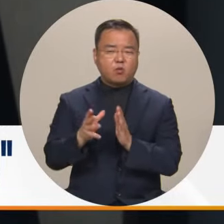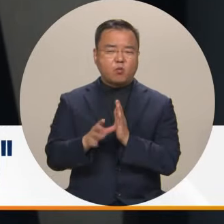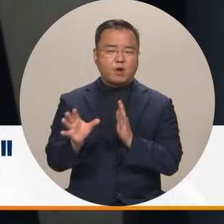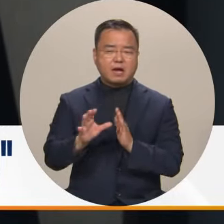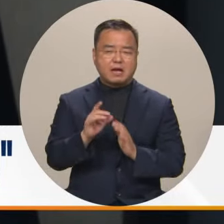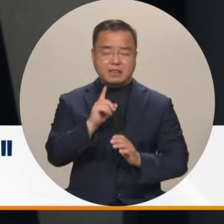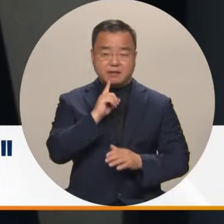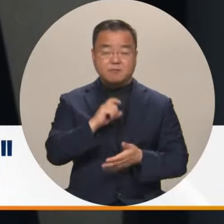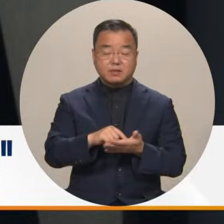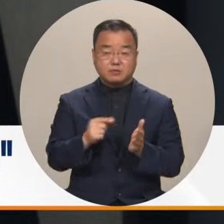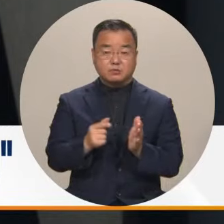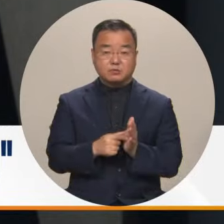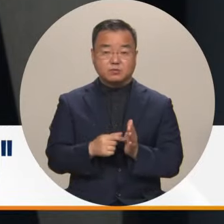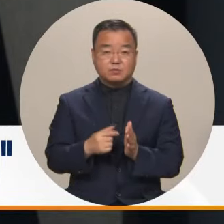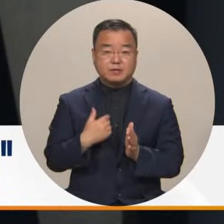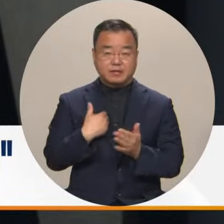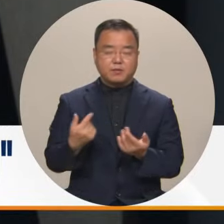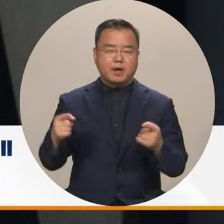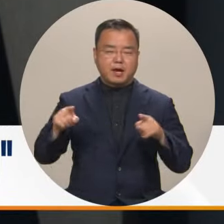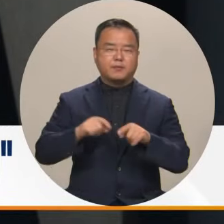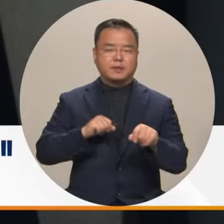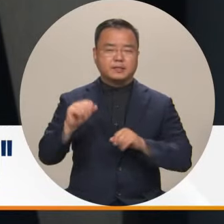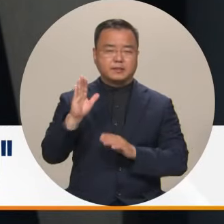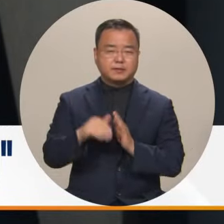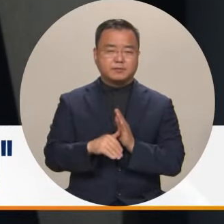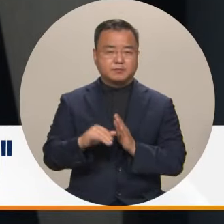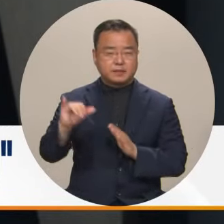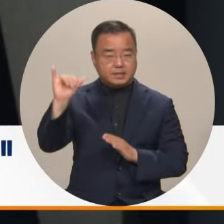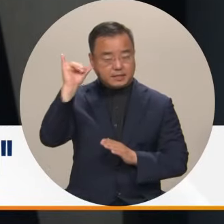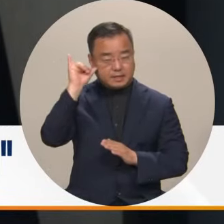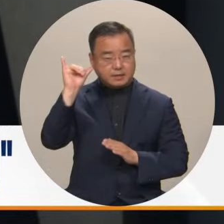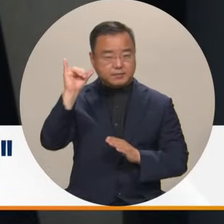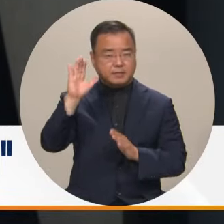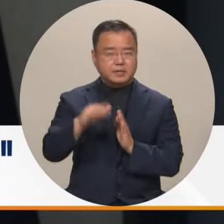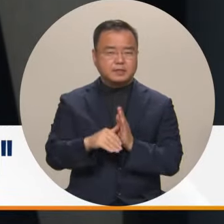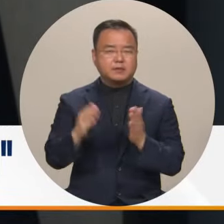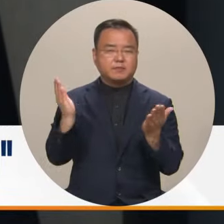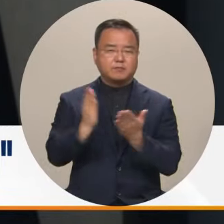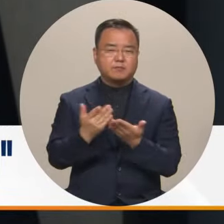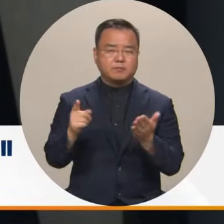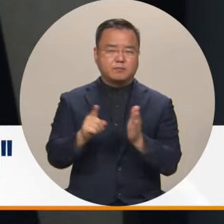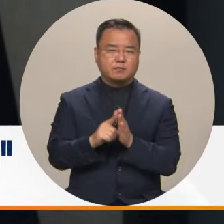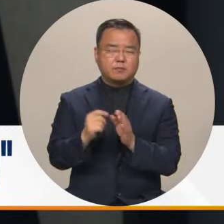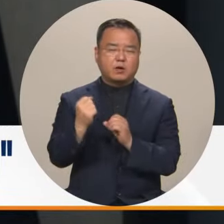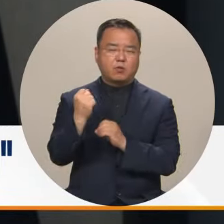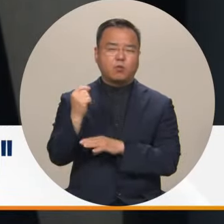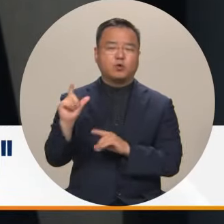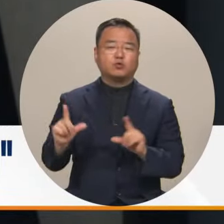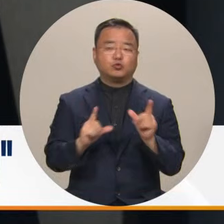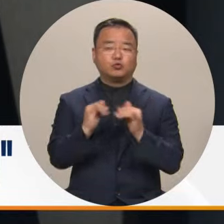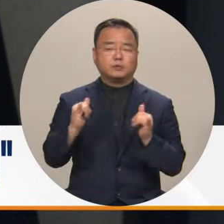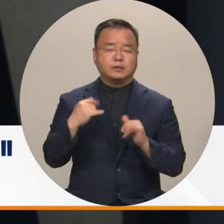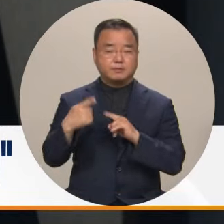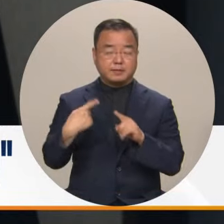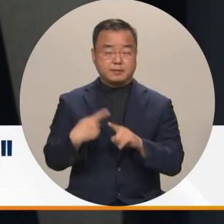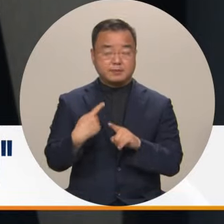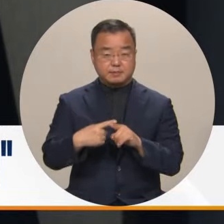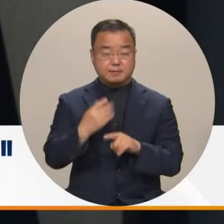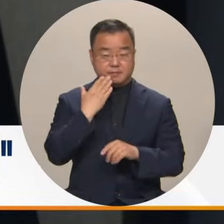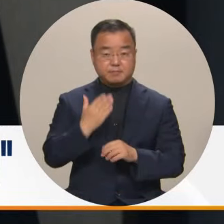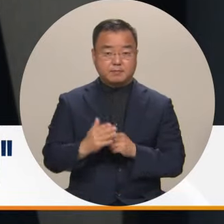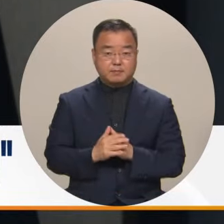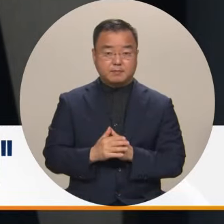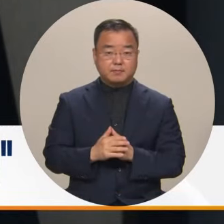외계인들이 어 저와 같이 가면 오히려 a AI 신대륙에서는 원주민도 될 수 있겠다 그래서이 책은 어